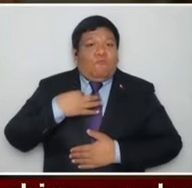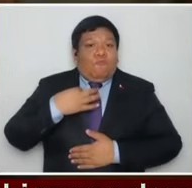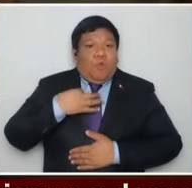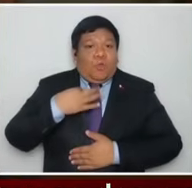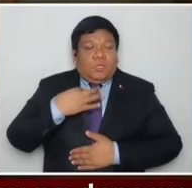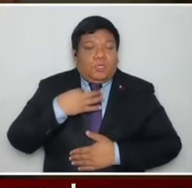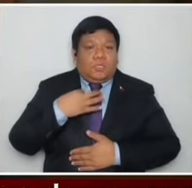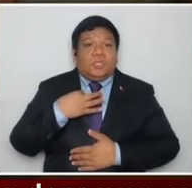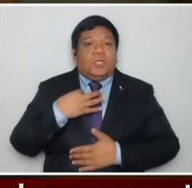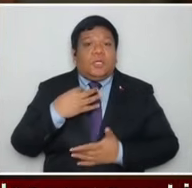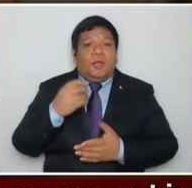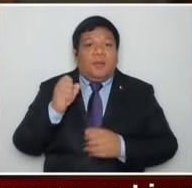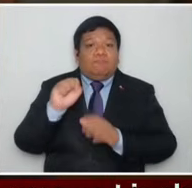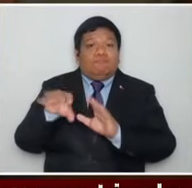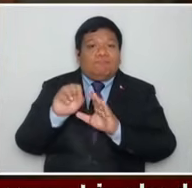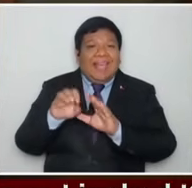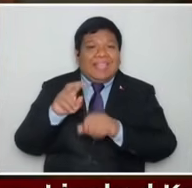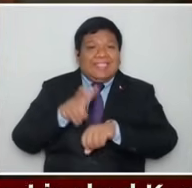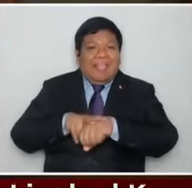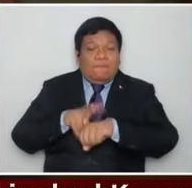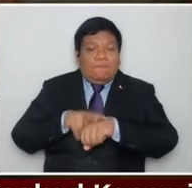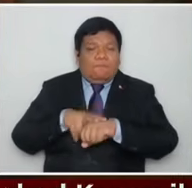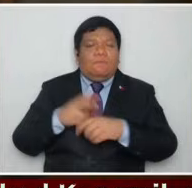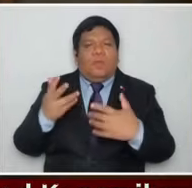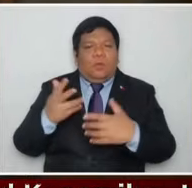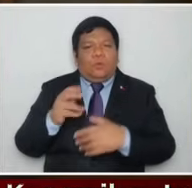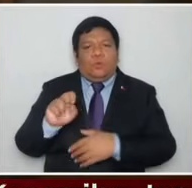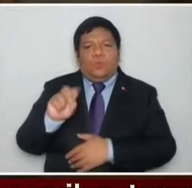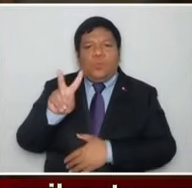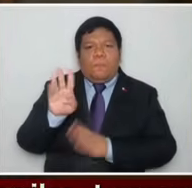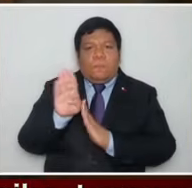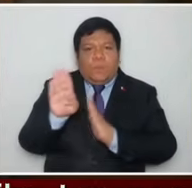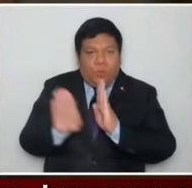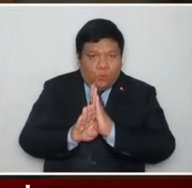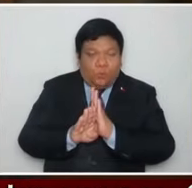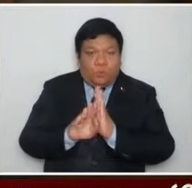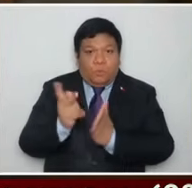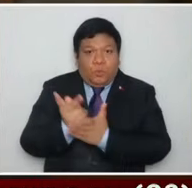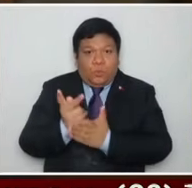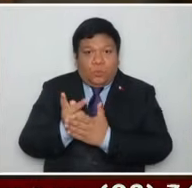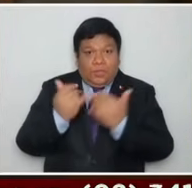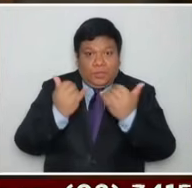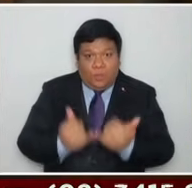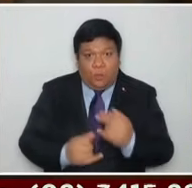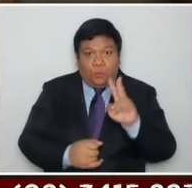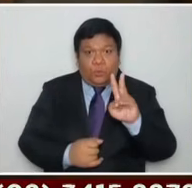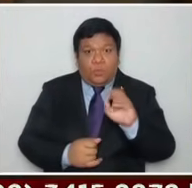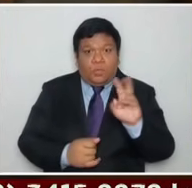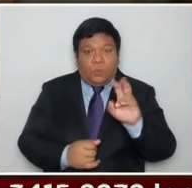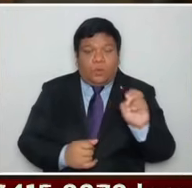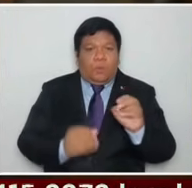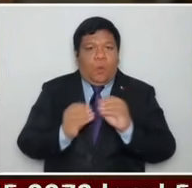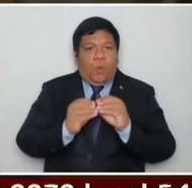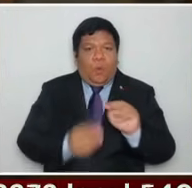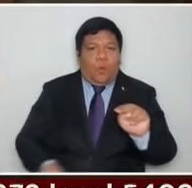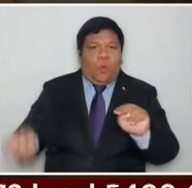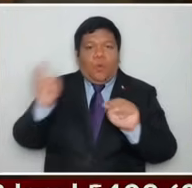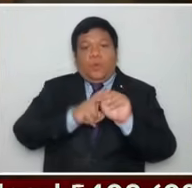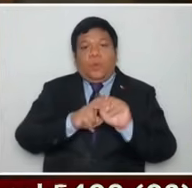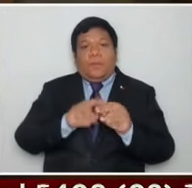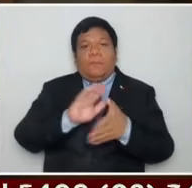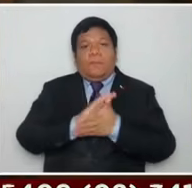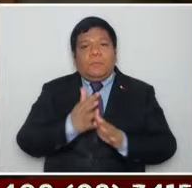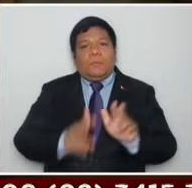billion pesos. Ngayong 2020, na nagulat pa kami, ay mas lalo pa siyang tumaas. So a new record, naging